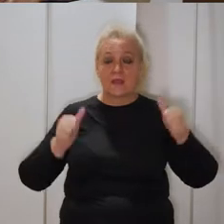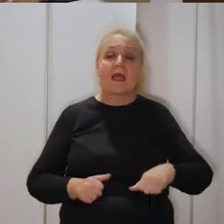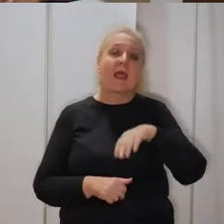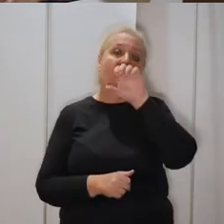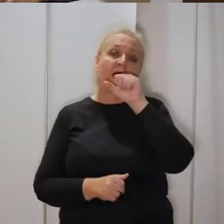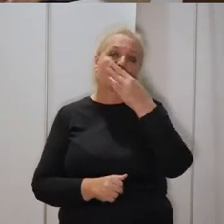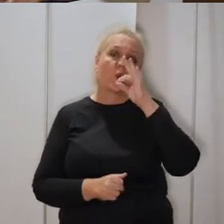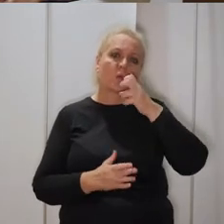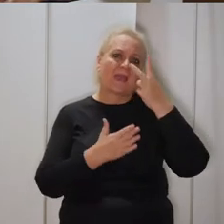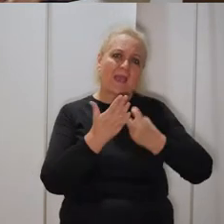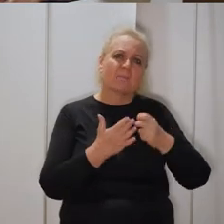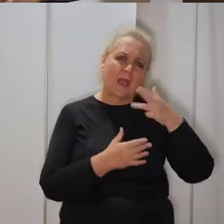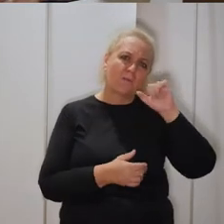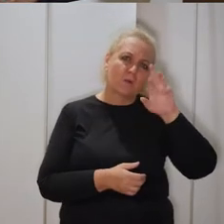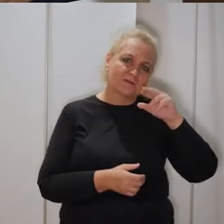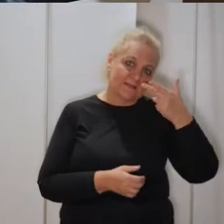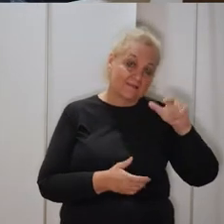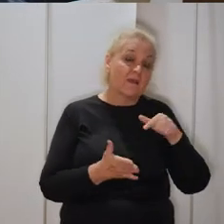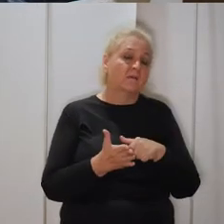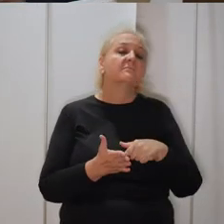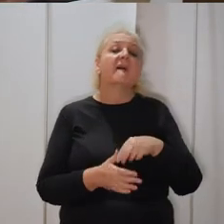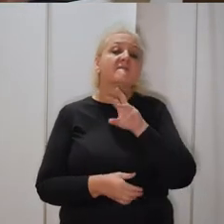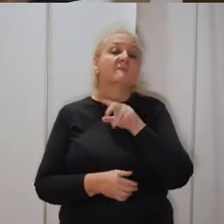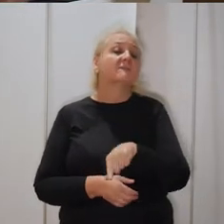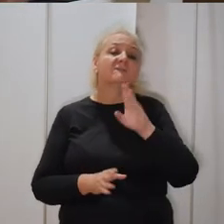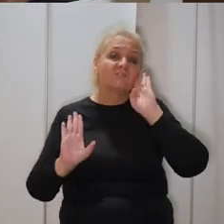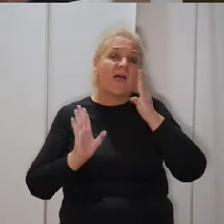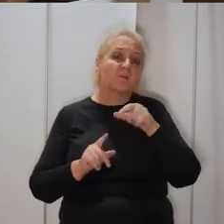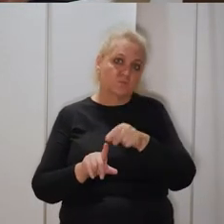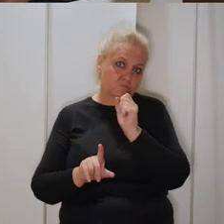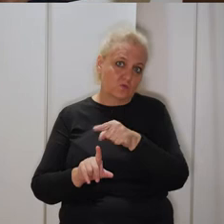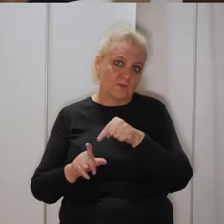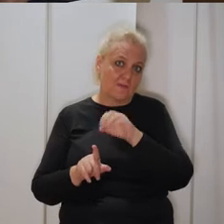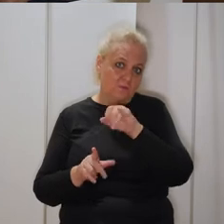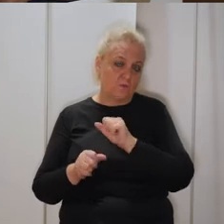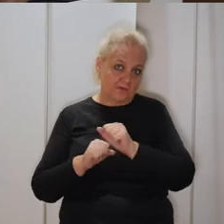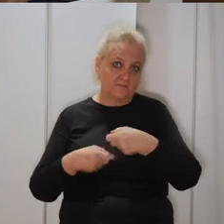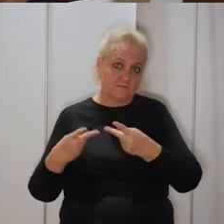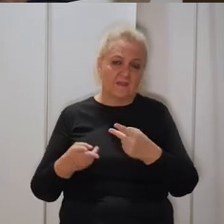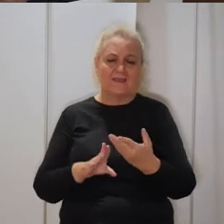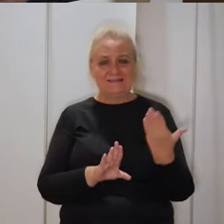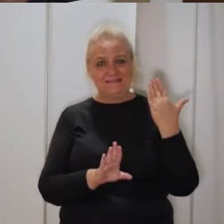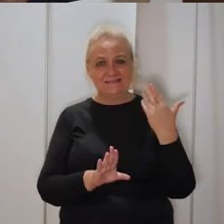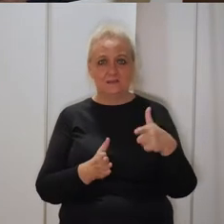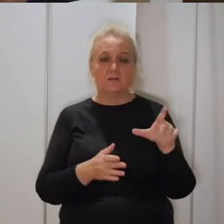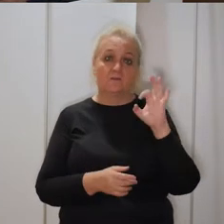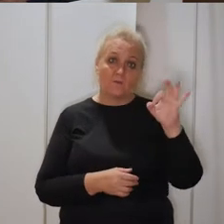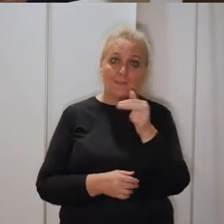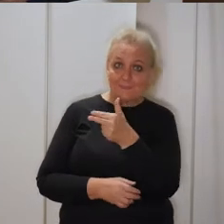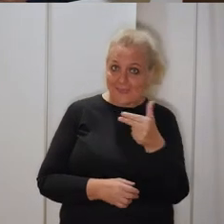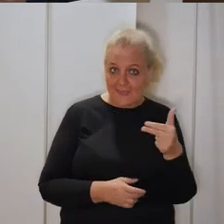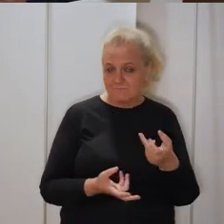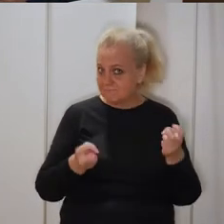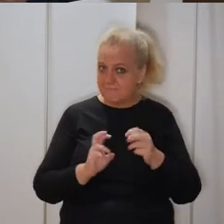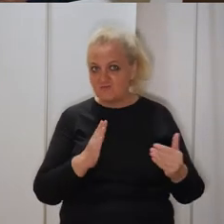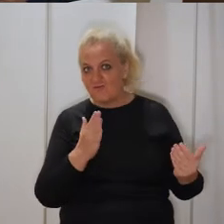które też są do zobaczenia na stronie facebookowej antologii. I to jest taki najświeższy twój numer, twój temat może, o